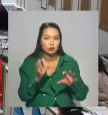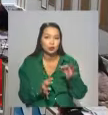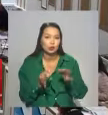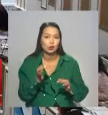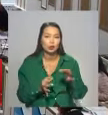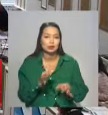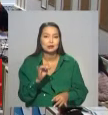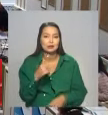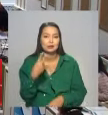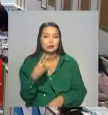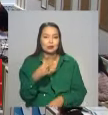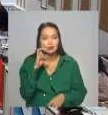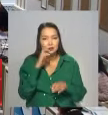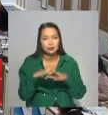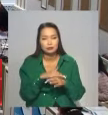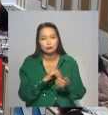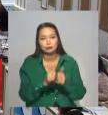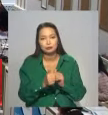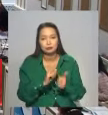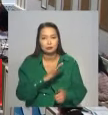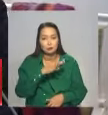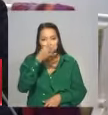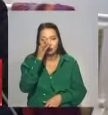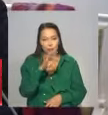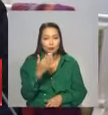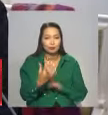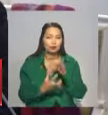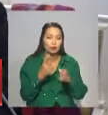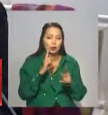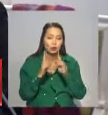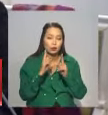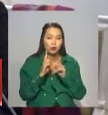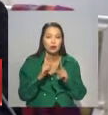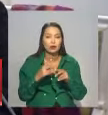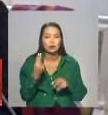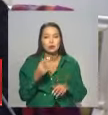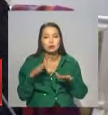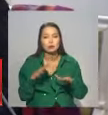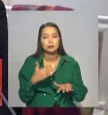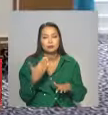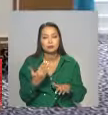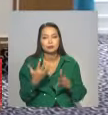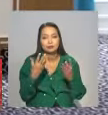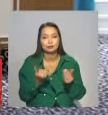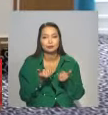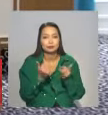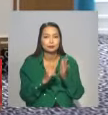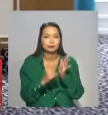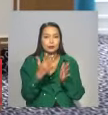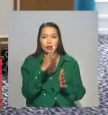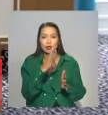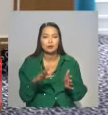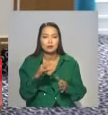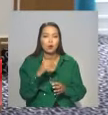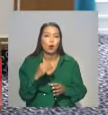Судьи из 20 стран обменялись опытом в рамках международной конференции в Астане. Ее приурочили к 75-летию Всеобщей декларации